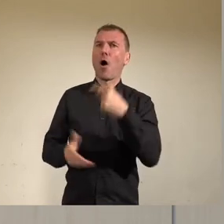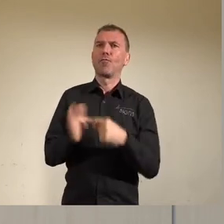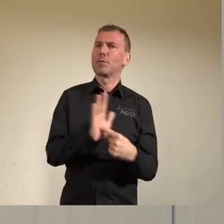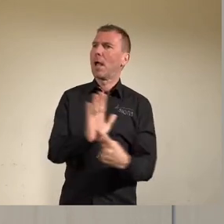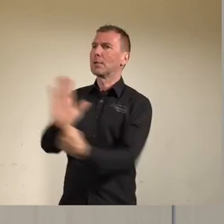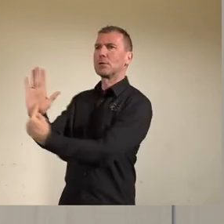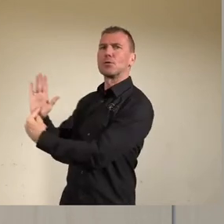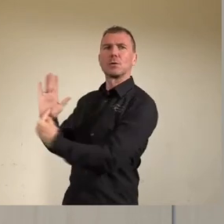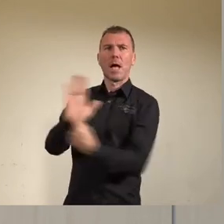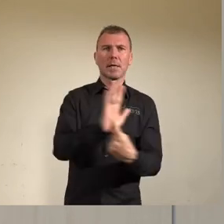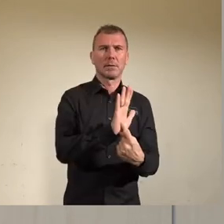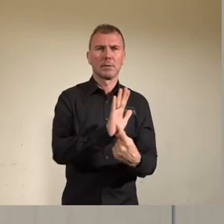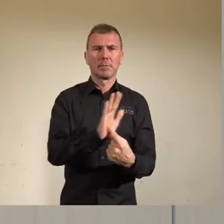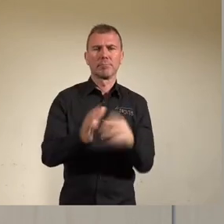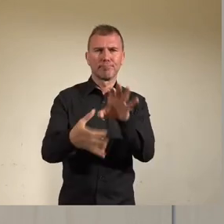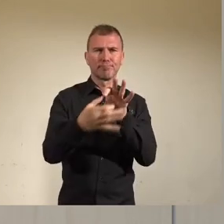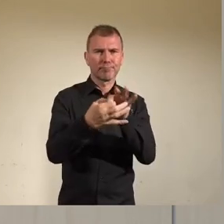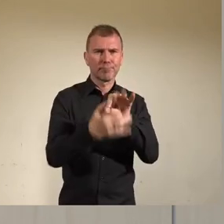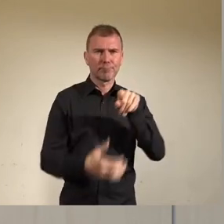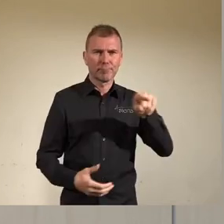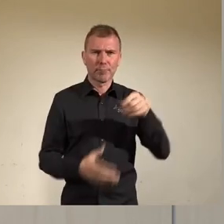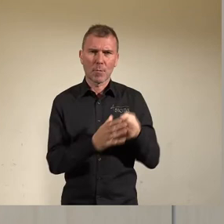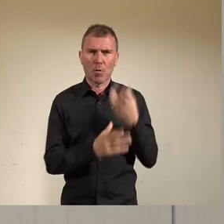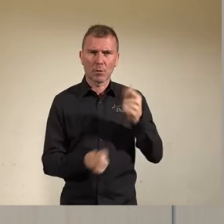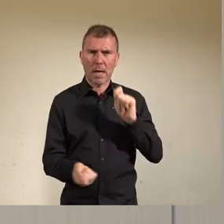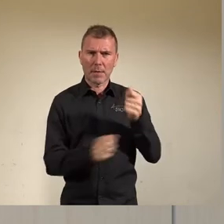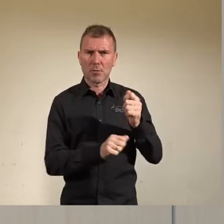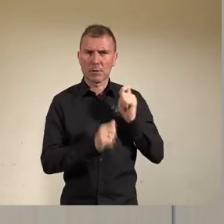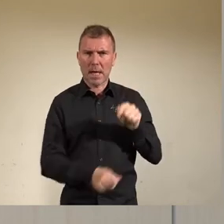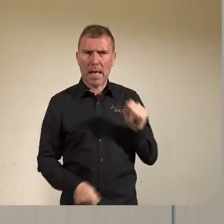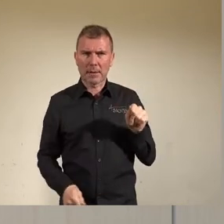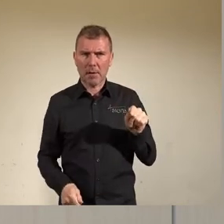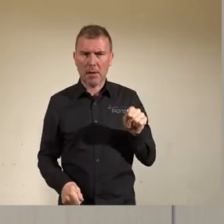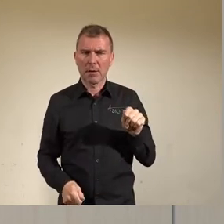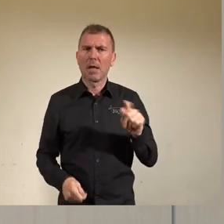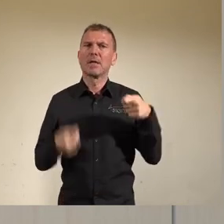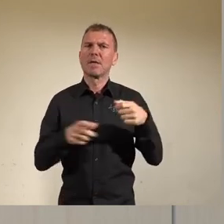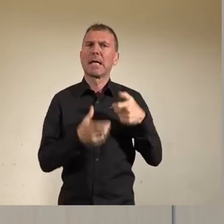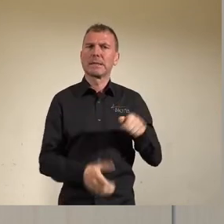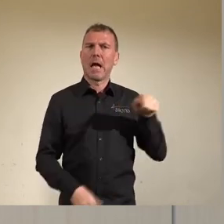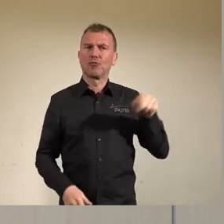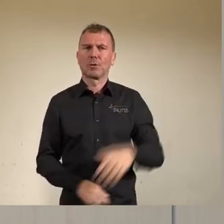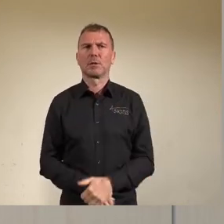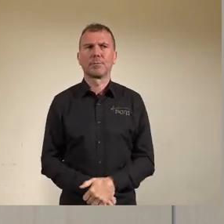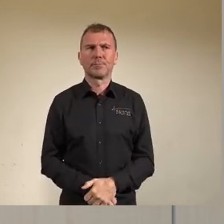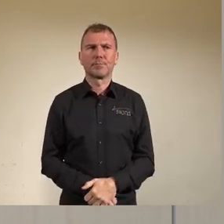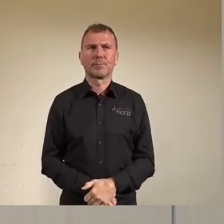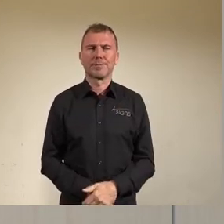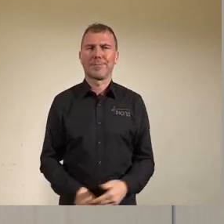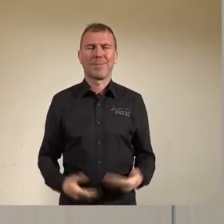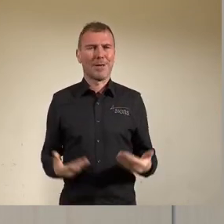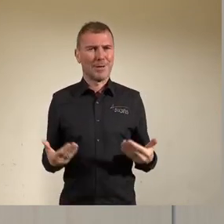getan haben. Ich beziehe mich auf den Ursprungsänderungsantrag der Fraktion aus dem Finanzausschuss. Sowas